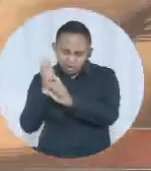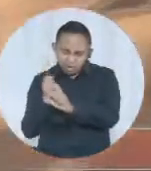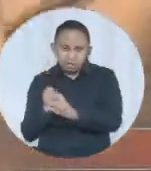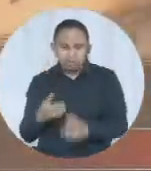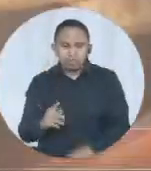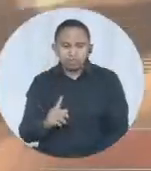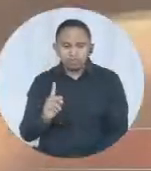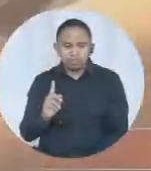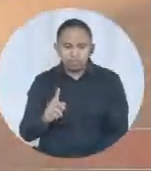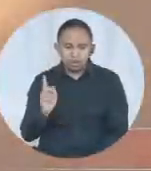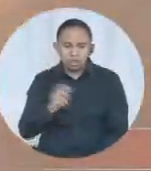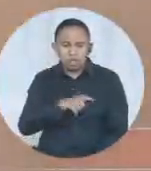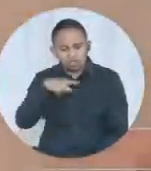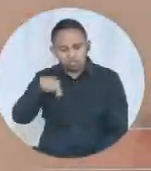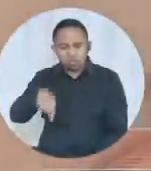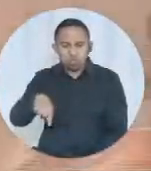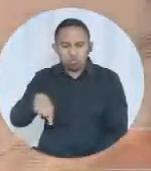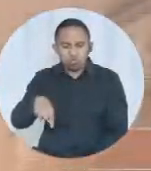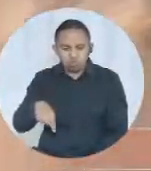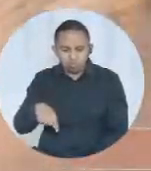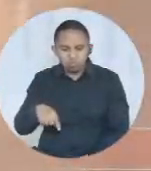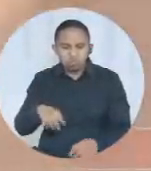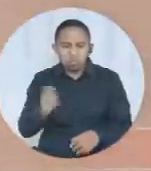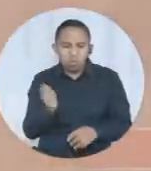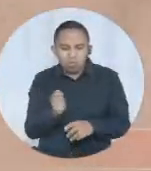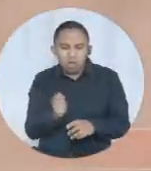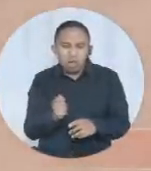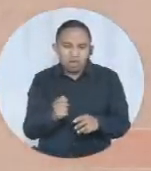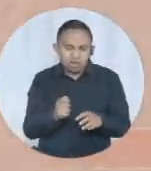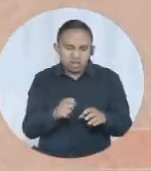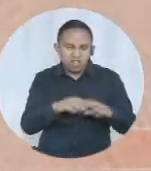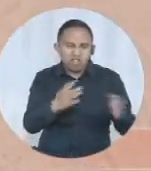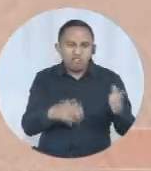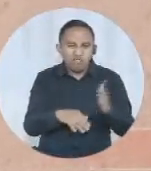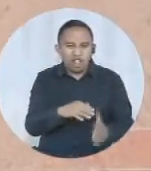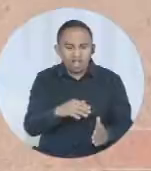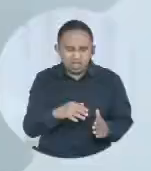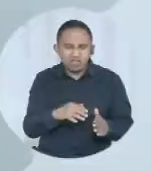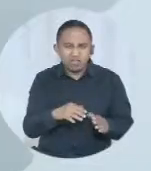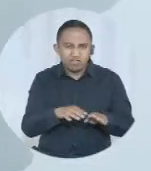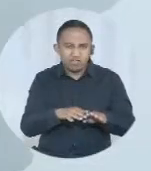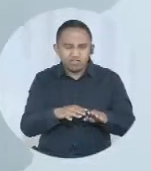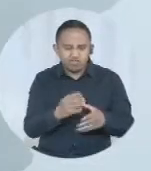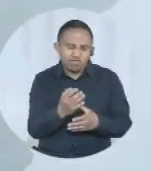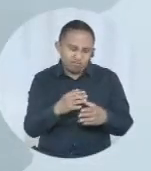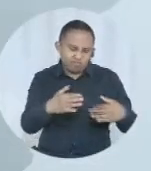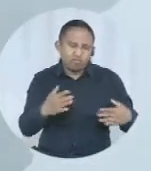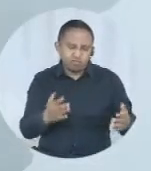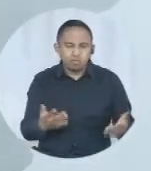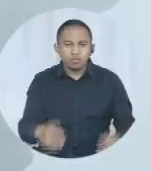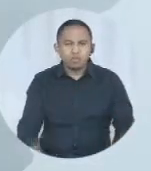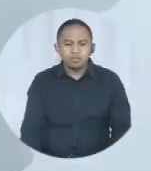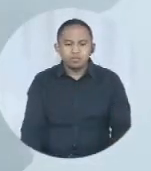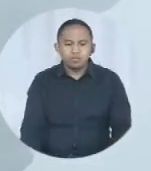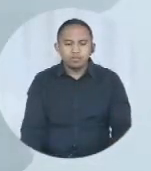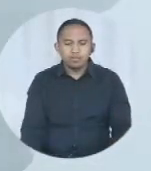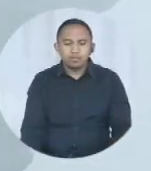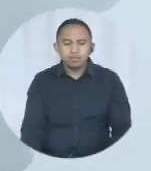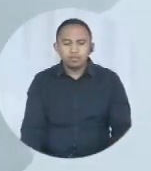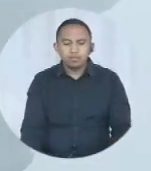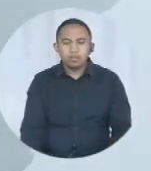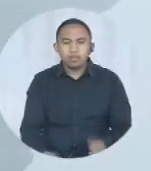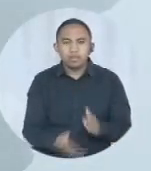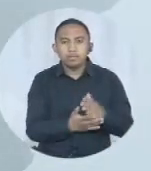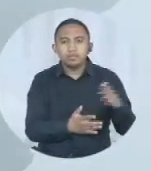miasa mandraka ankehitriny amin'ny fanamboarana vatampaty any amin'ny foko mahafaly. Zay zany momba ny aloalo